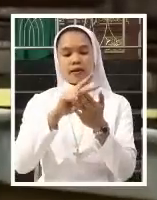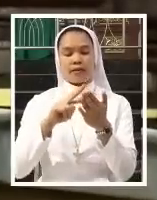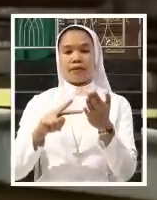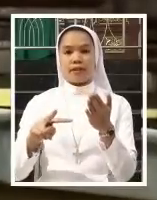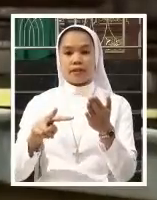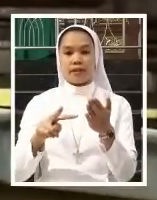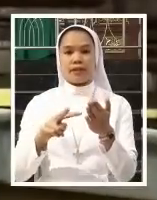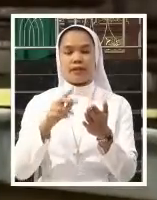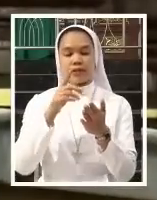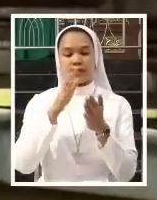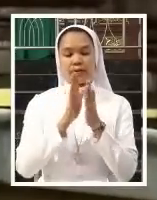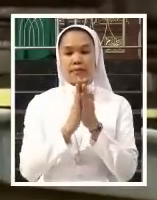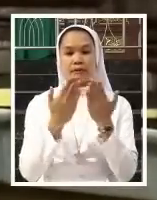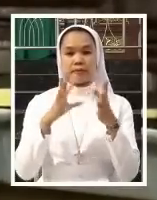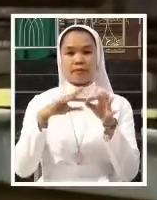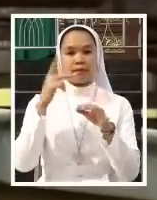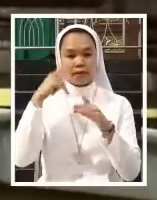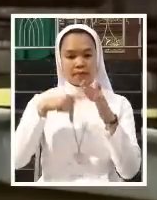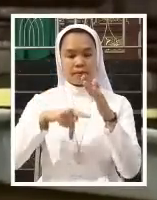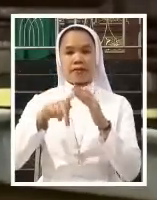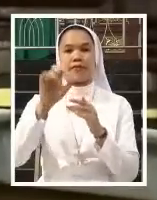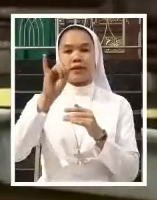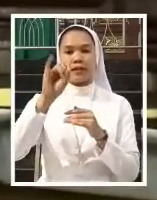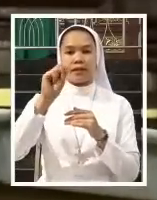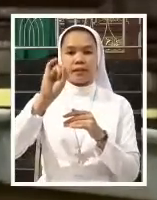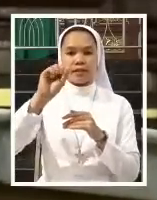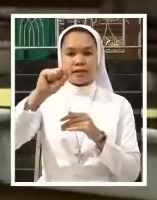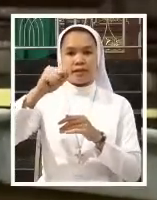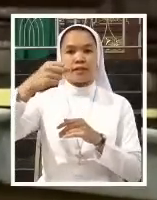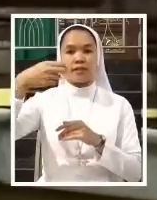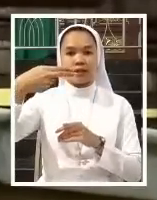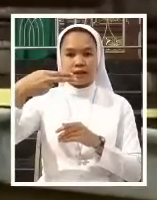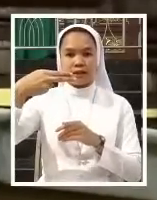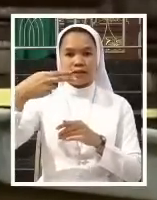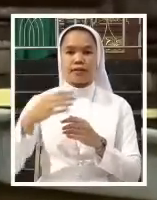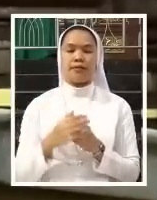Pagbasa sa libro ni Propeta Isaías.